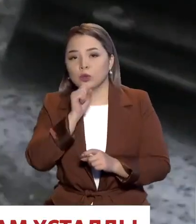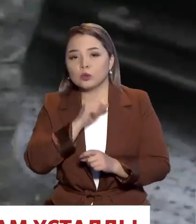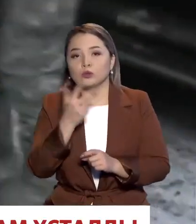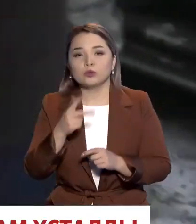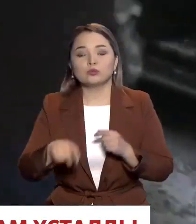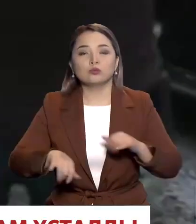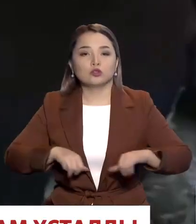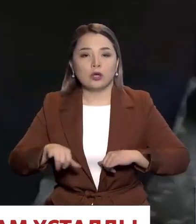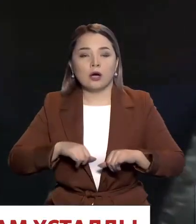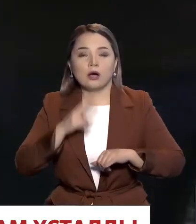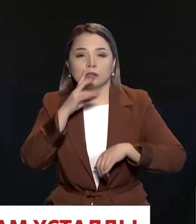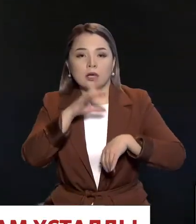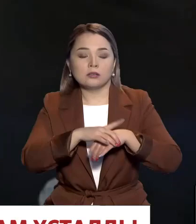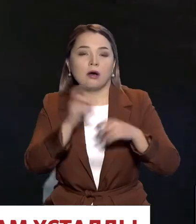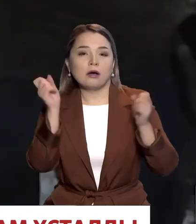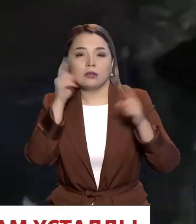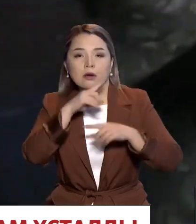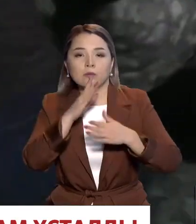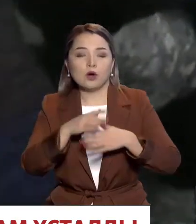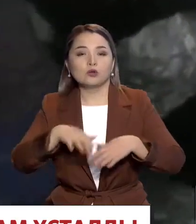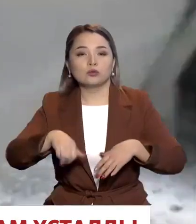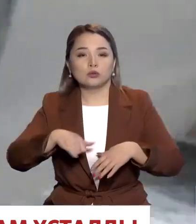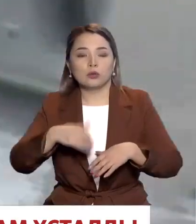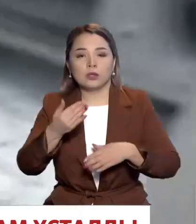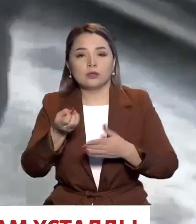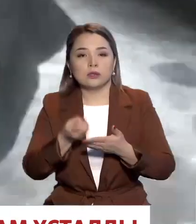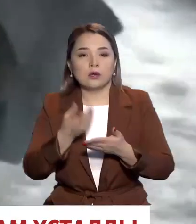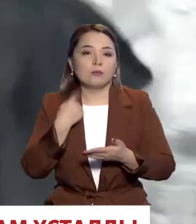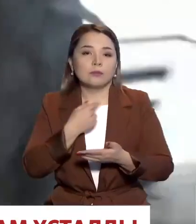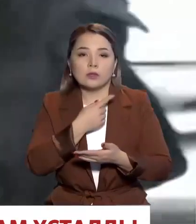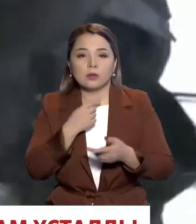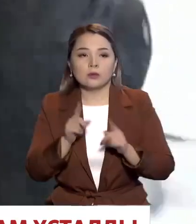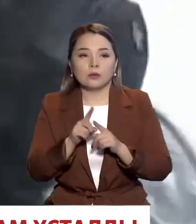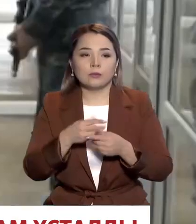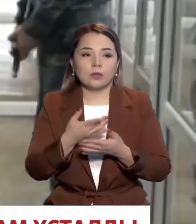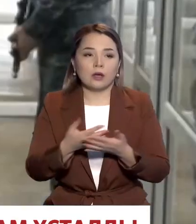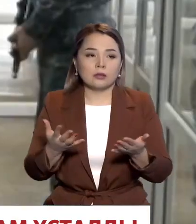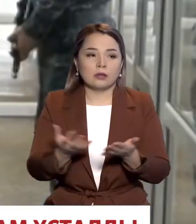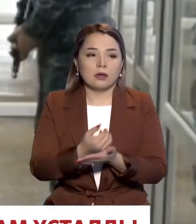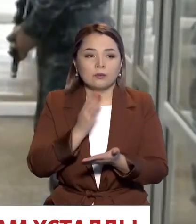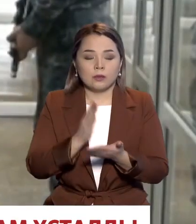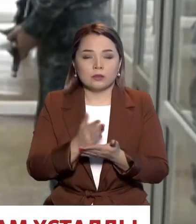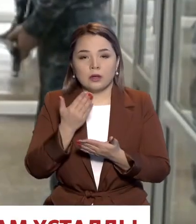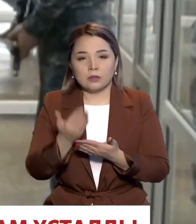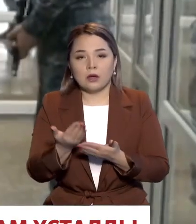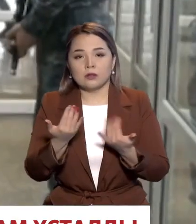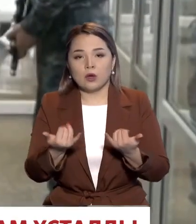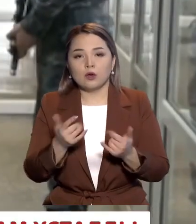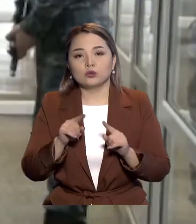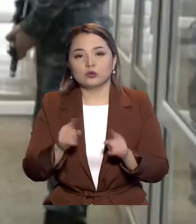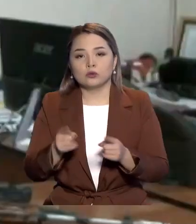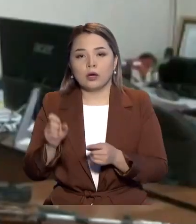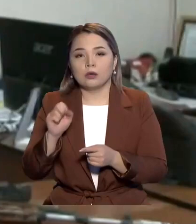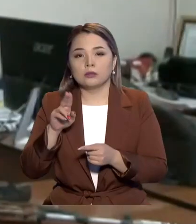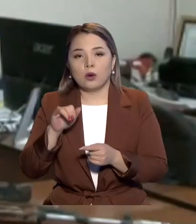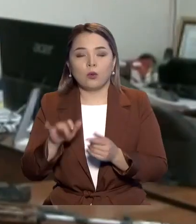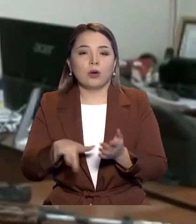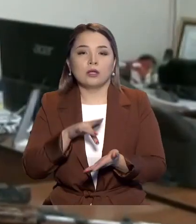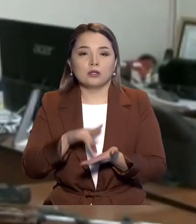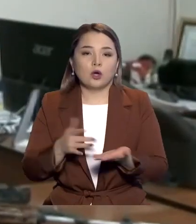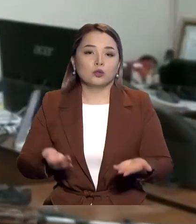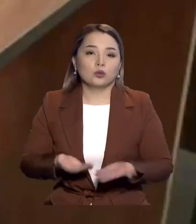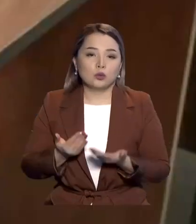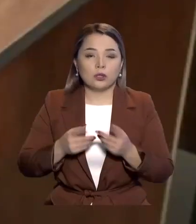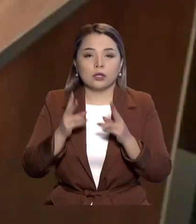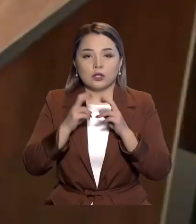3 бұзақыны анықтады. Олардың жол сөмкесінен қымбат әтірлер мен опа далаптар шыққан. Тұтқындалғандар Ақтау қаласының тұрғындары,